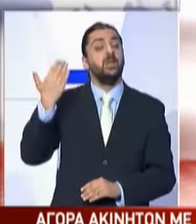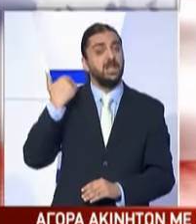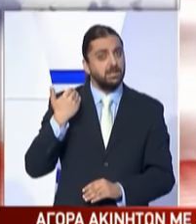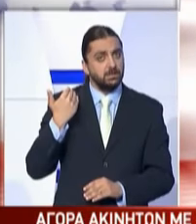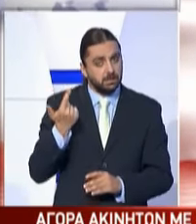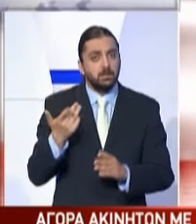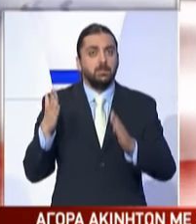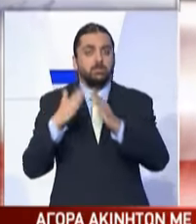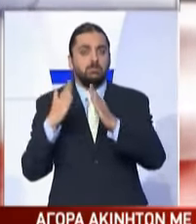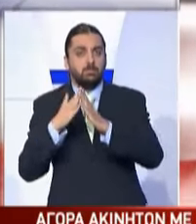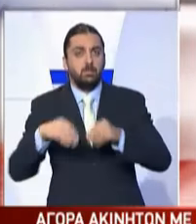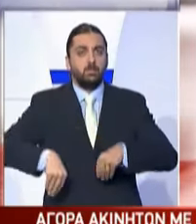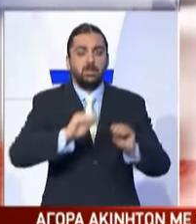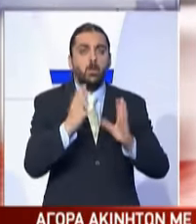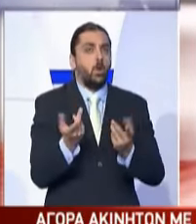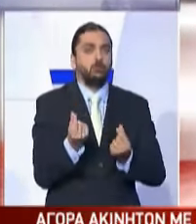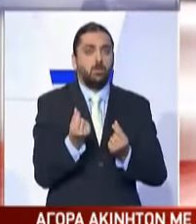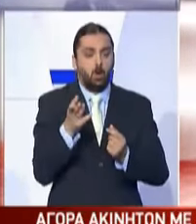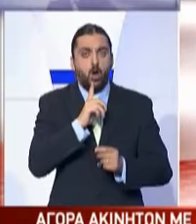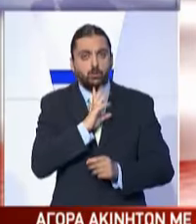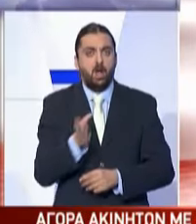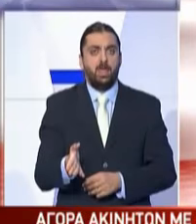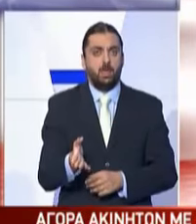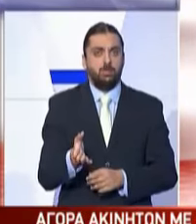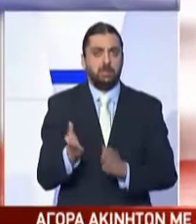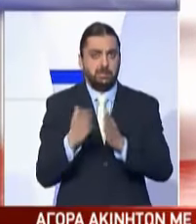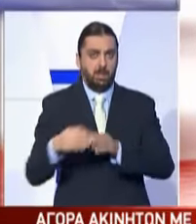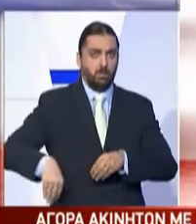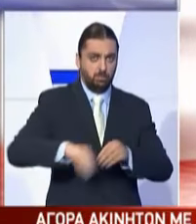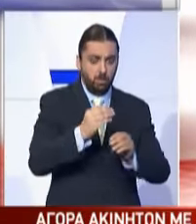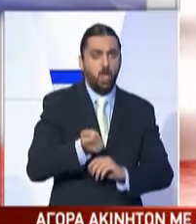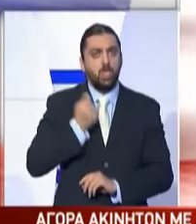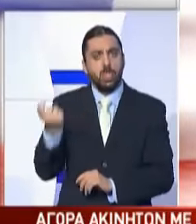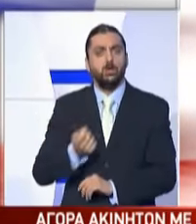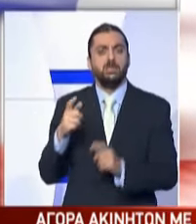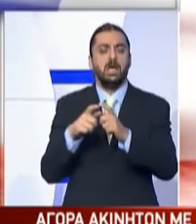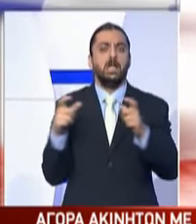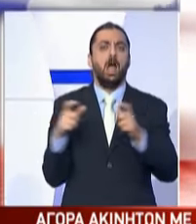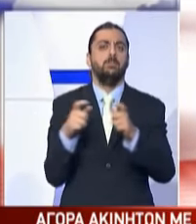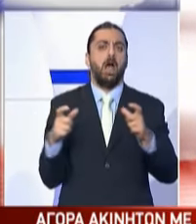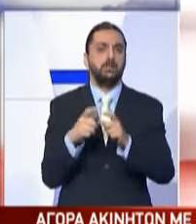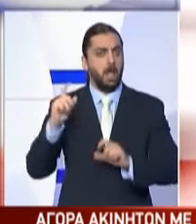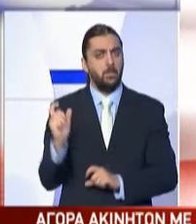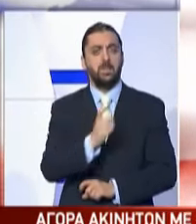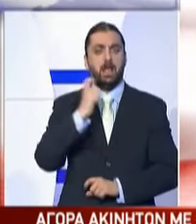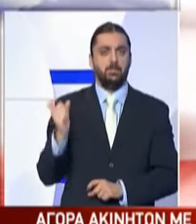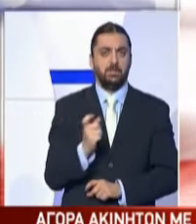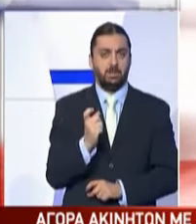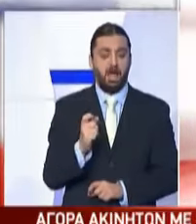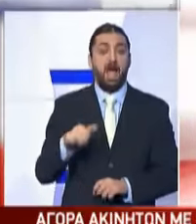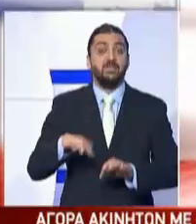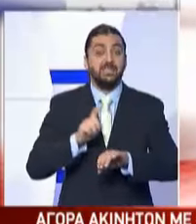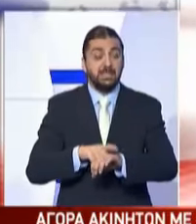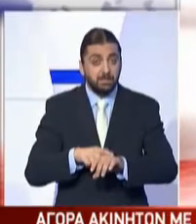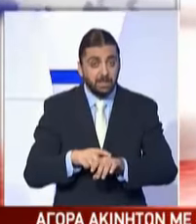οι κατασκευαστές δούλευαν και παλιότερα έτσι. Δηλαδή δίναν σπίτια με γραμμάτια, με δόσεις, με κοινές δόσεις. Στην ουσία δεν υπάρχει αγορά ακίνητων.